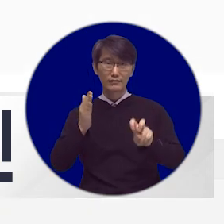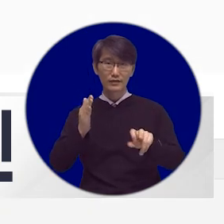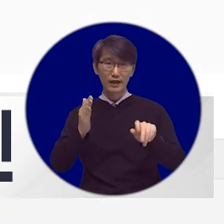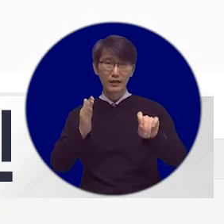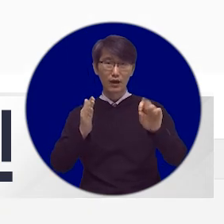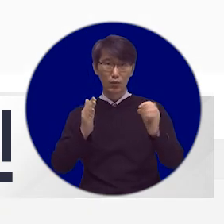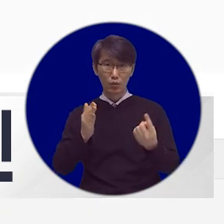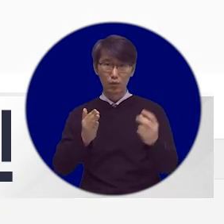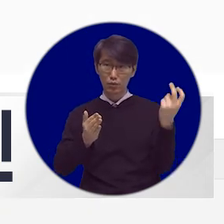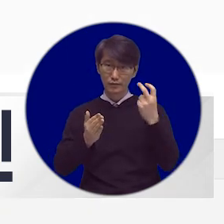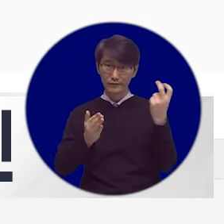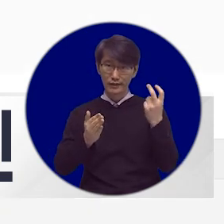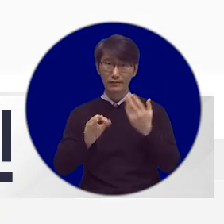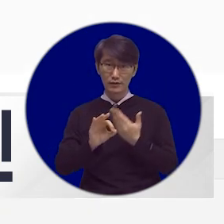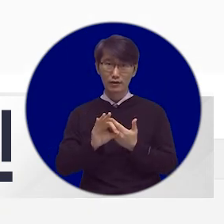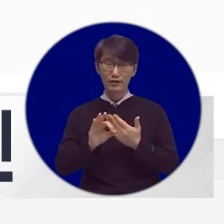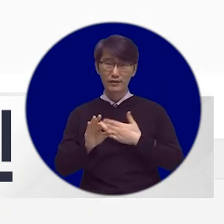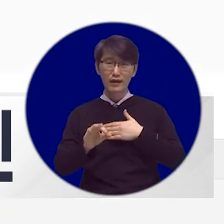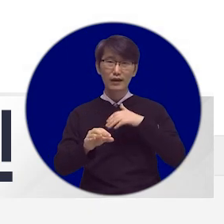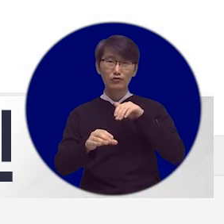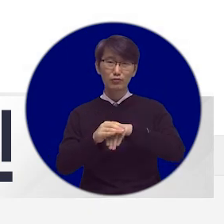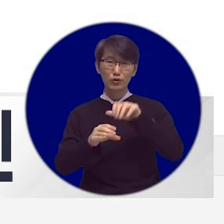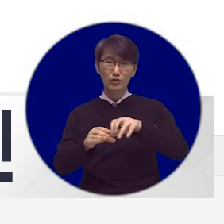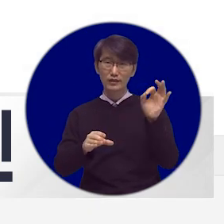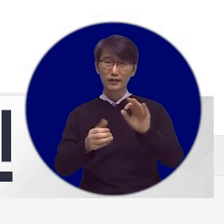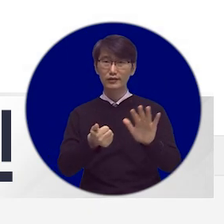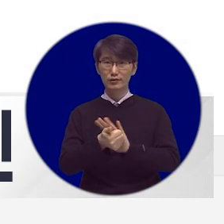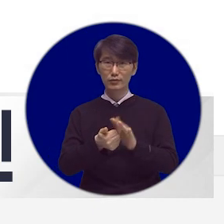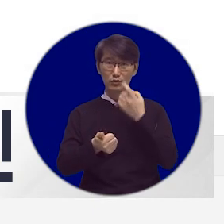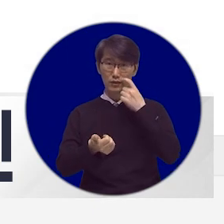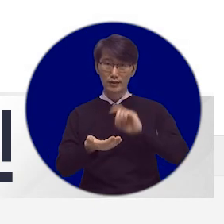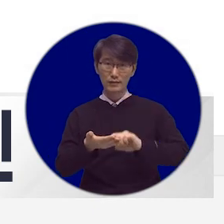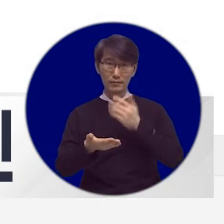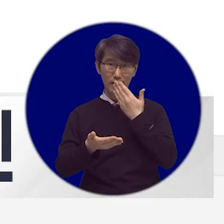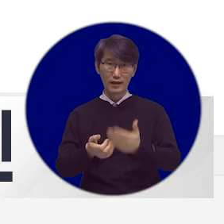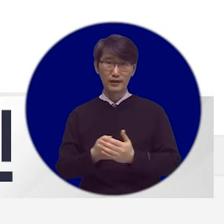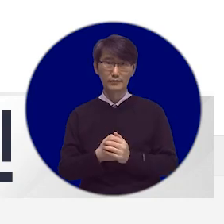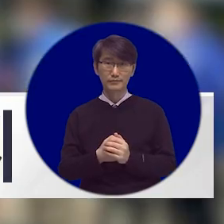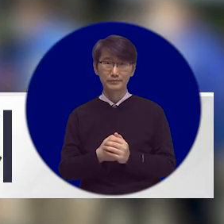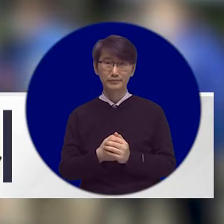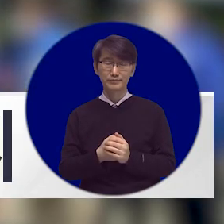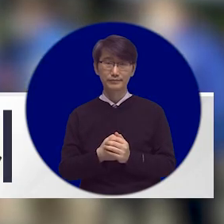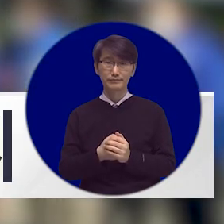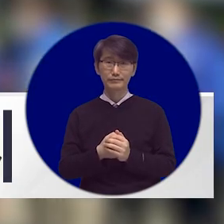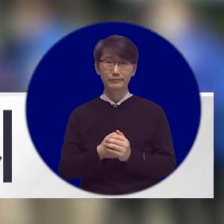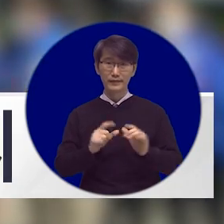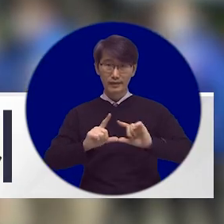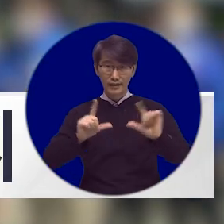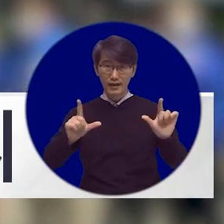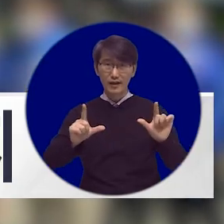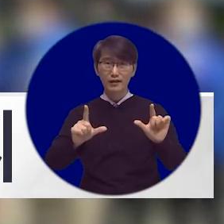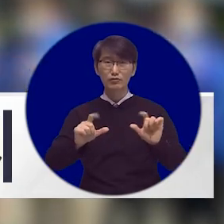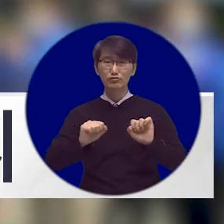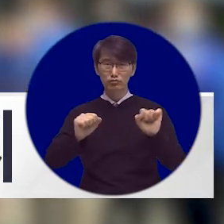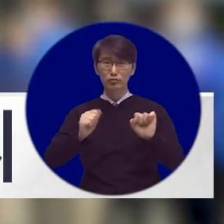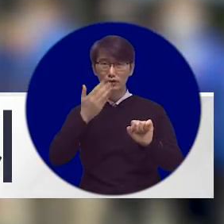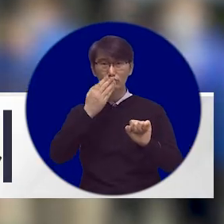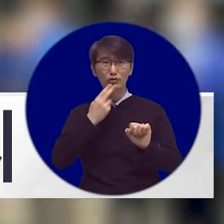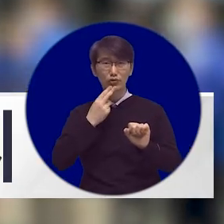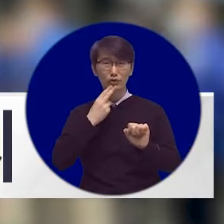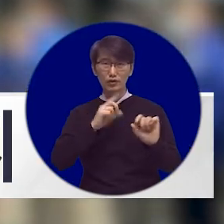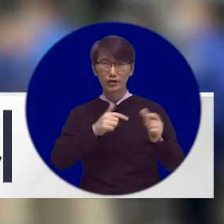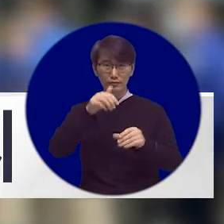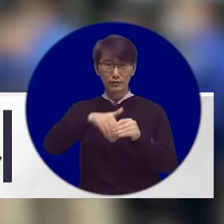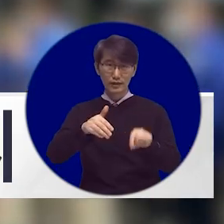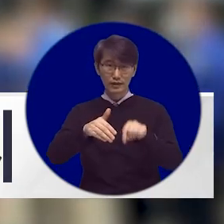등 포털 사이트에서 내 투표소 찾기 서비스로 확인할 수 있습니다. 선거일에는 선거운동을 할 수 없으며